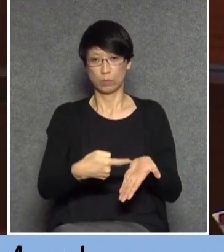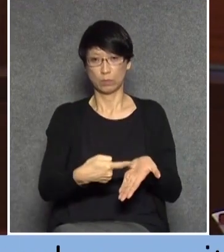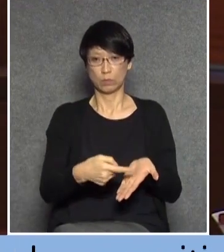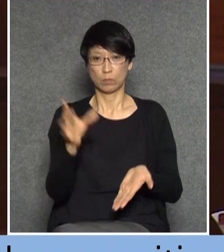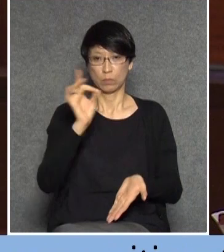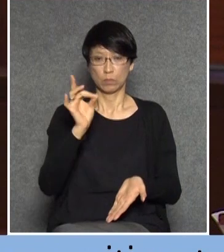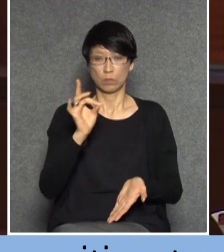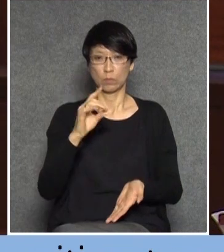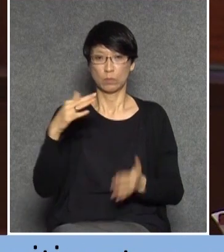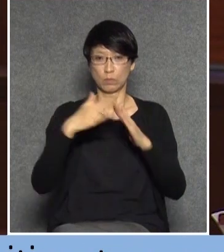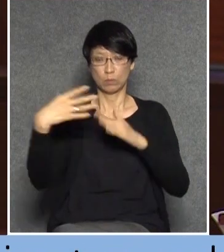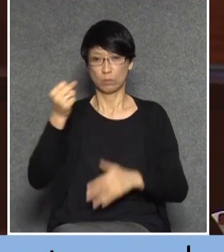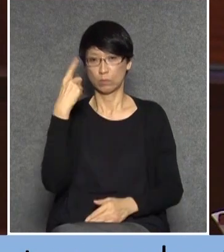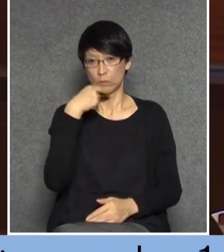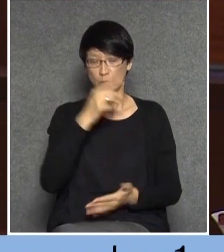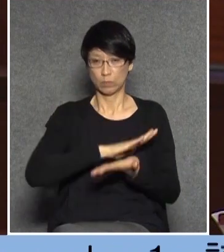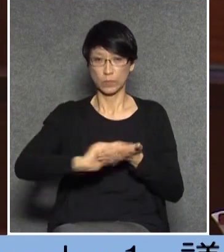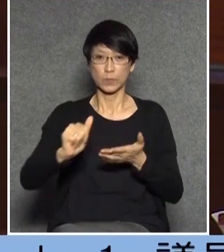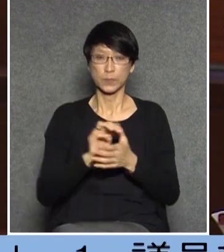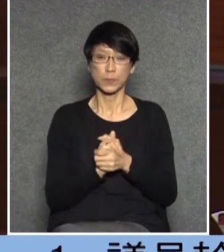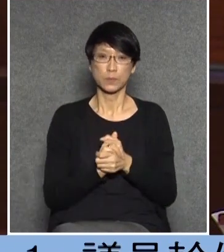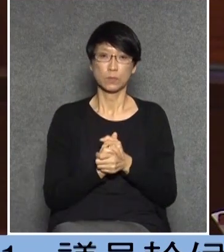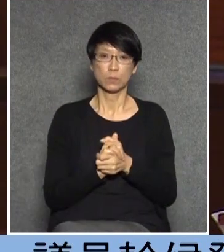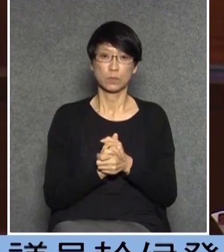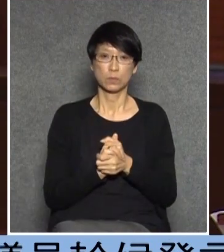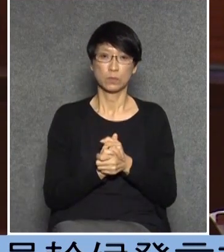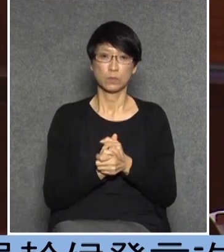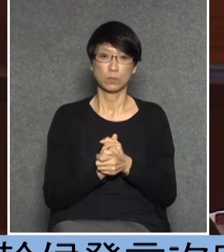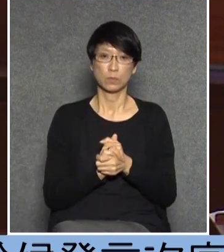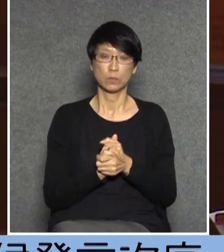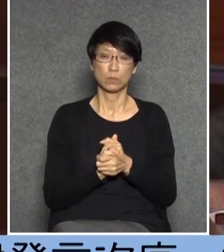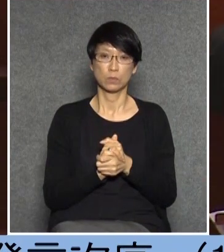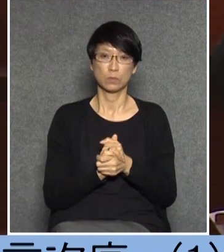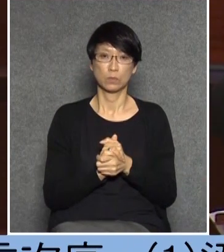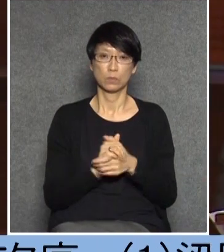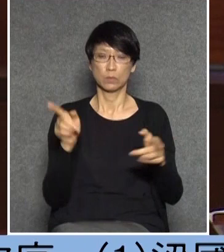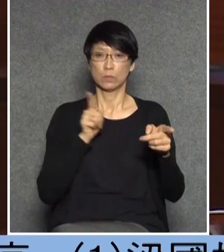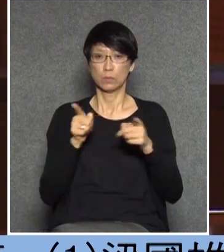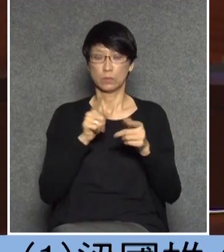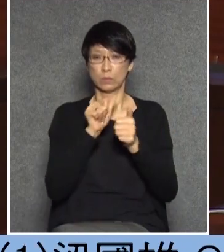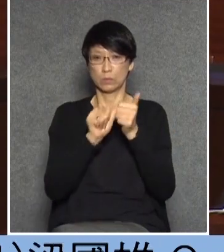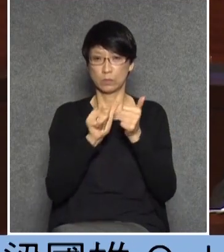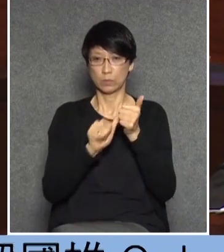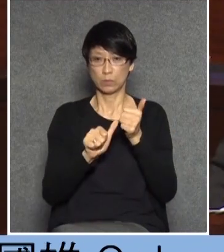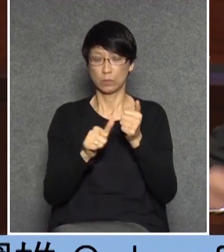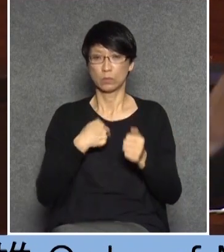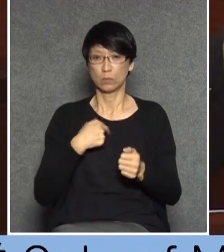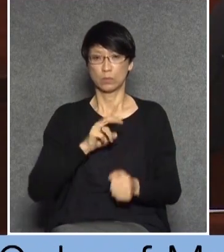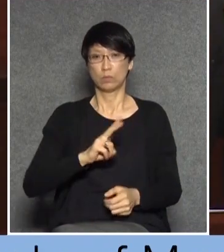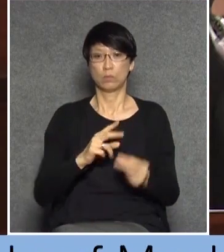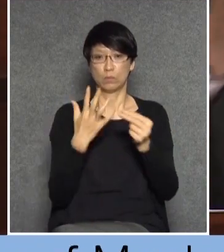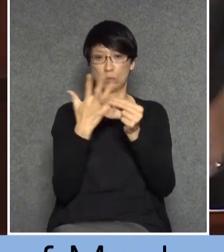來了，大哥，是不是？不可以有損小股東利益，雖然我是大股東七成半，是